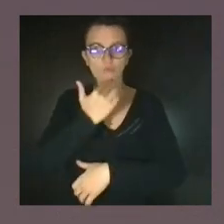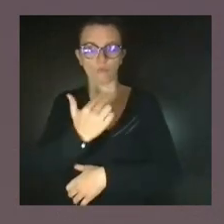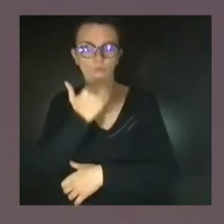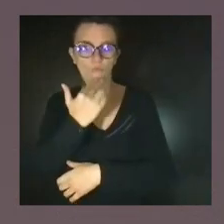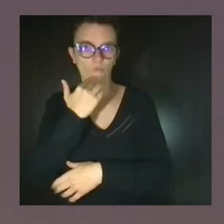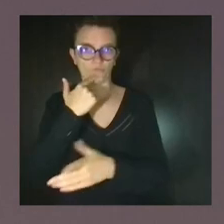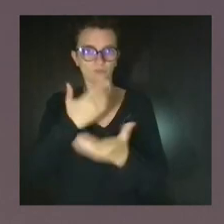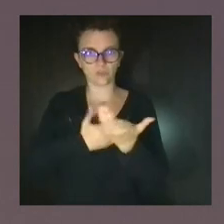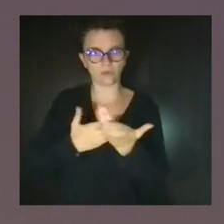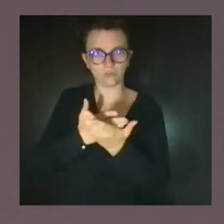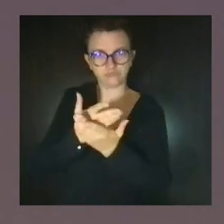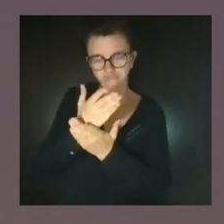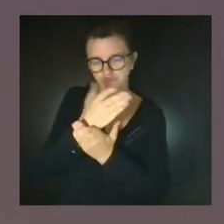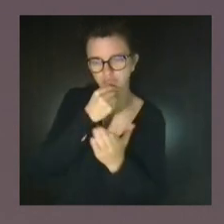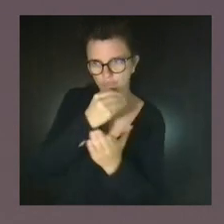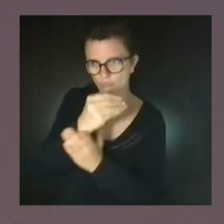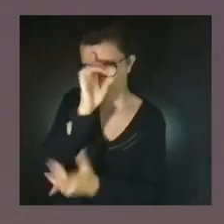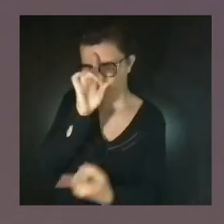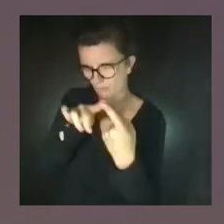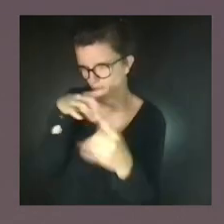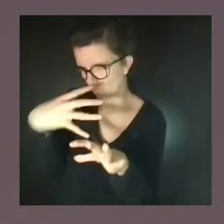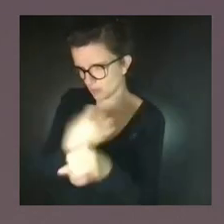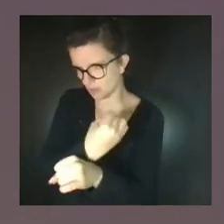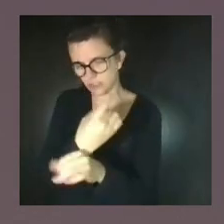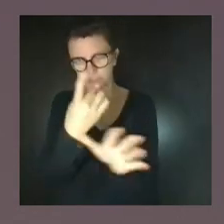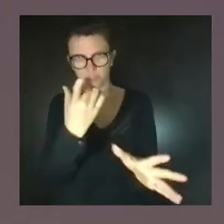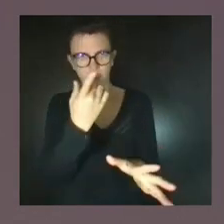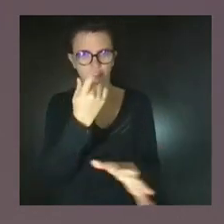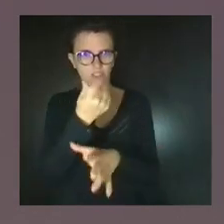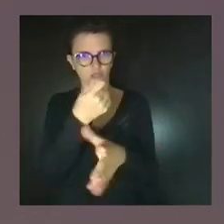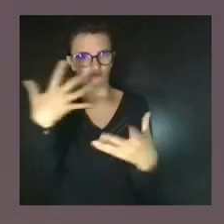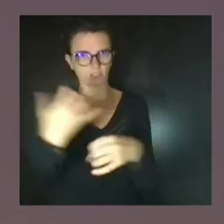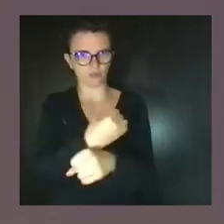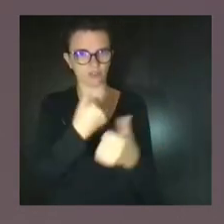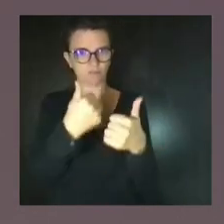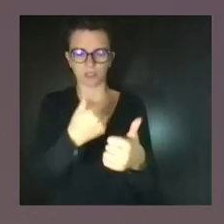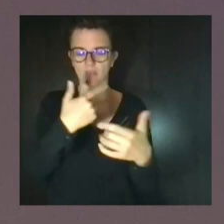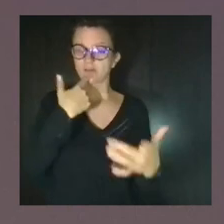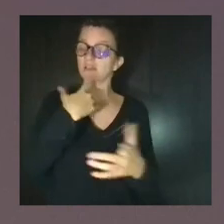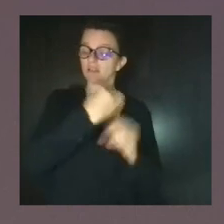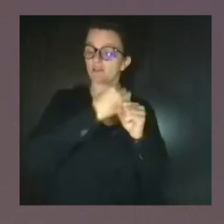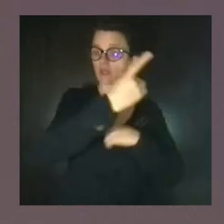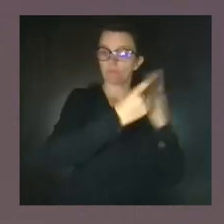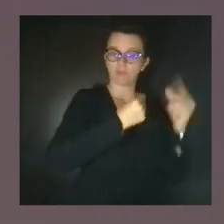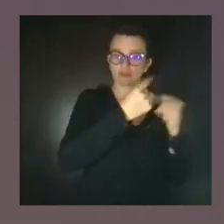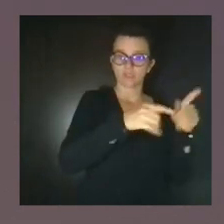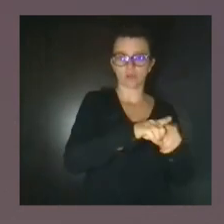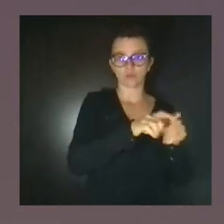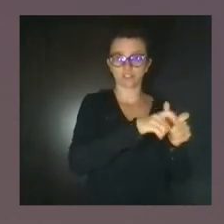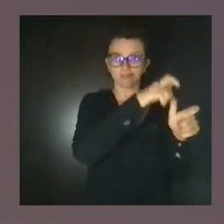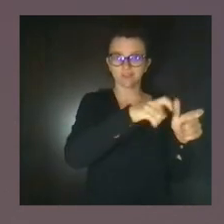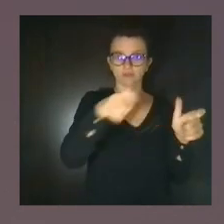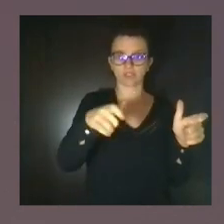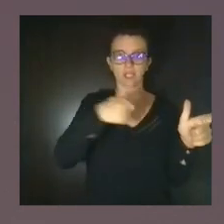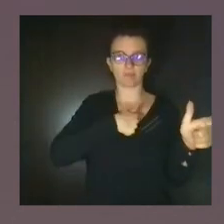bonne direction des fonds qui nous sont alloués. Nous travaillons bien sûr avec des partenaires et des industriels privés qui investissent